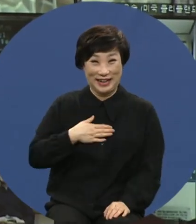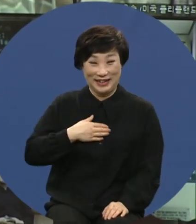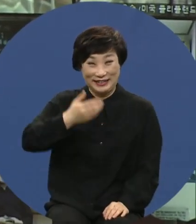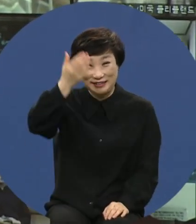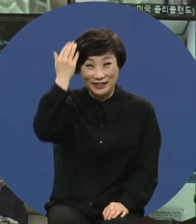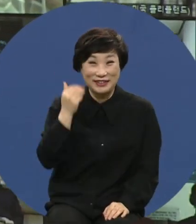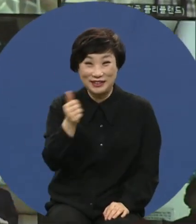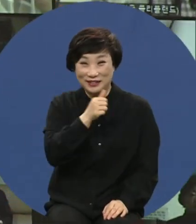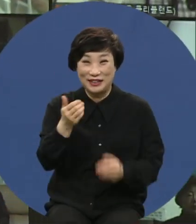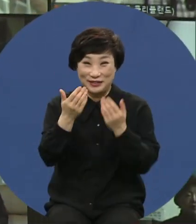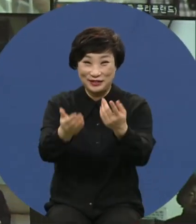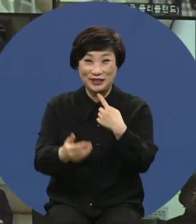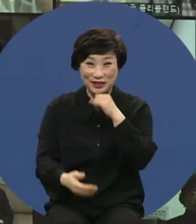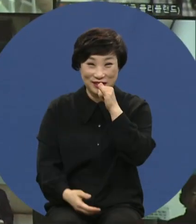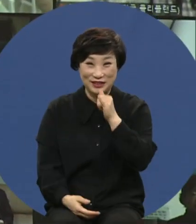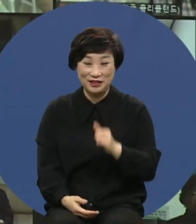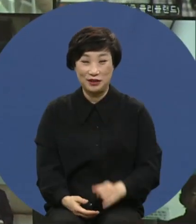말씀드렸죠.